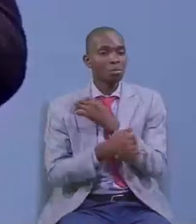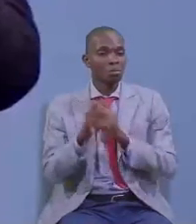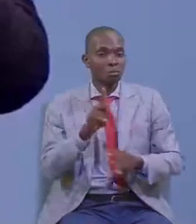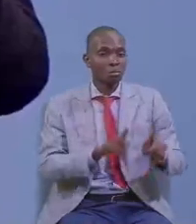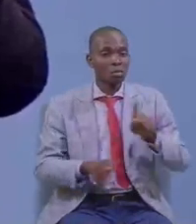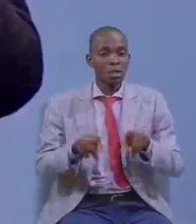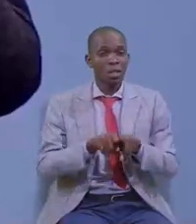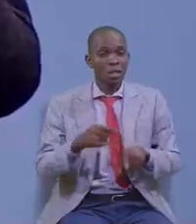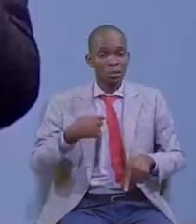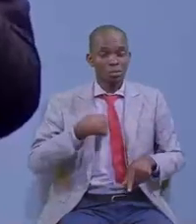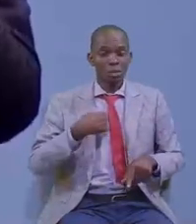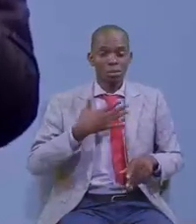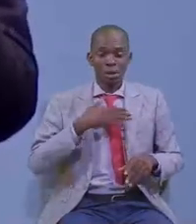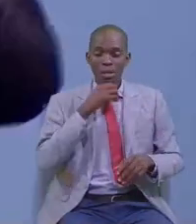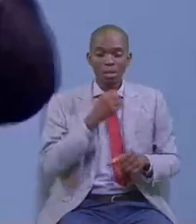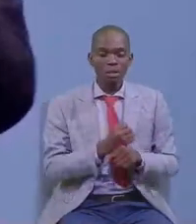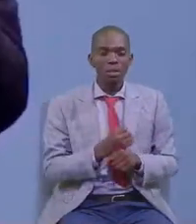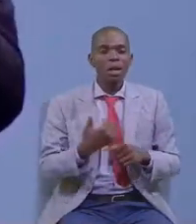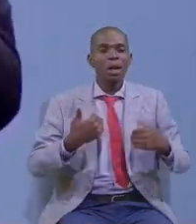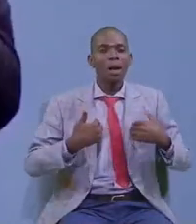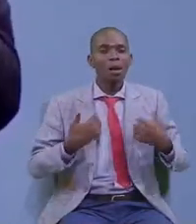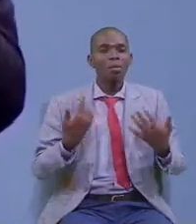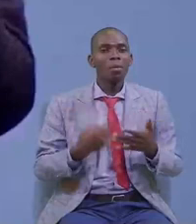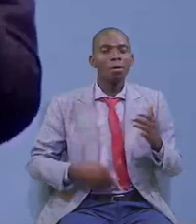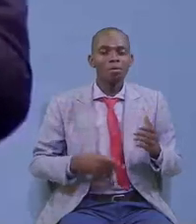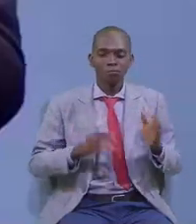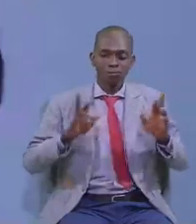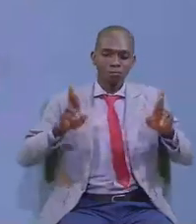Et dans mon pays, les gens comme moi ont pris leur retraite il y a longtemps.